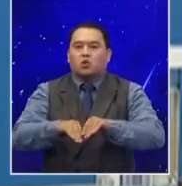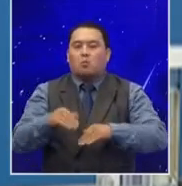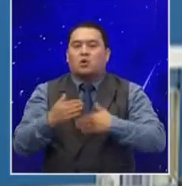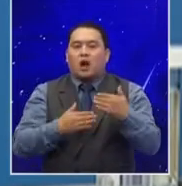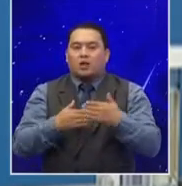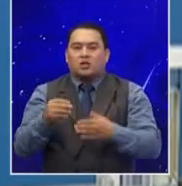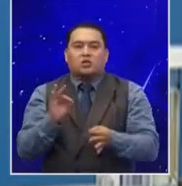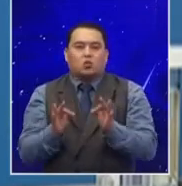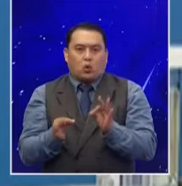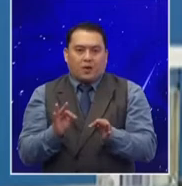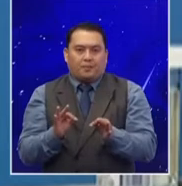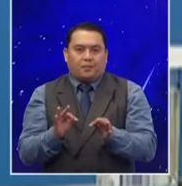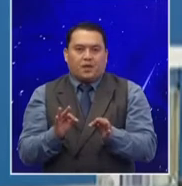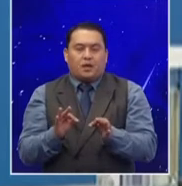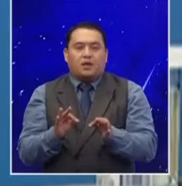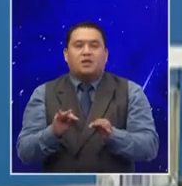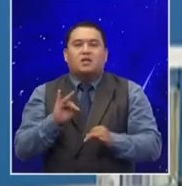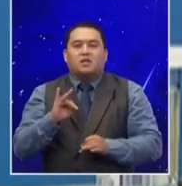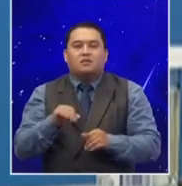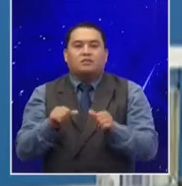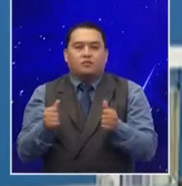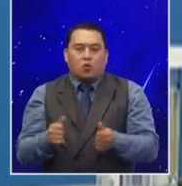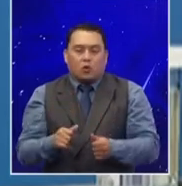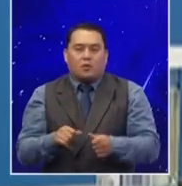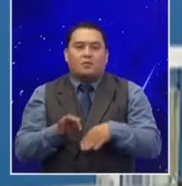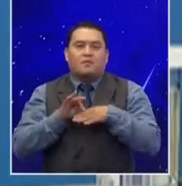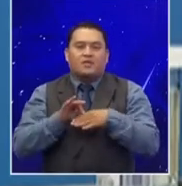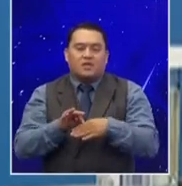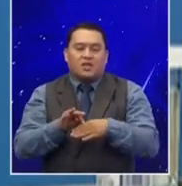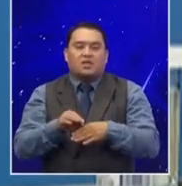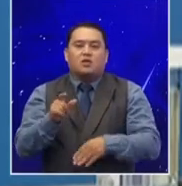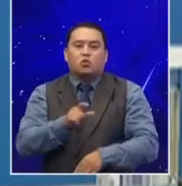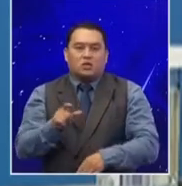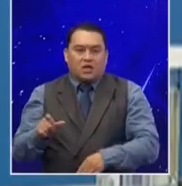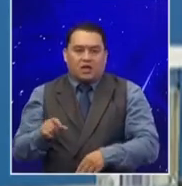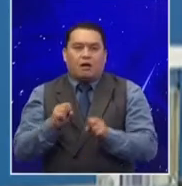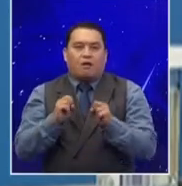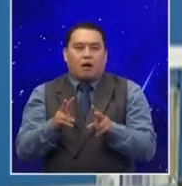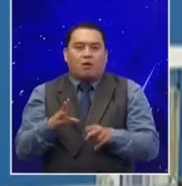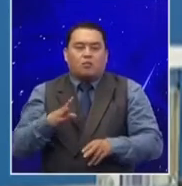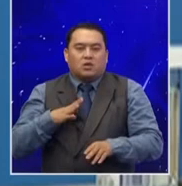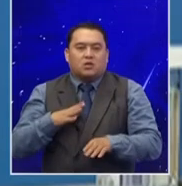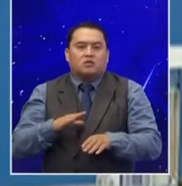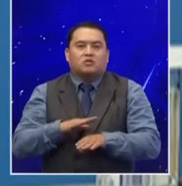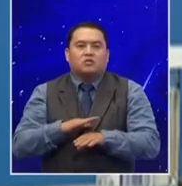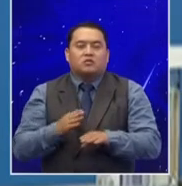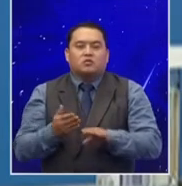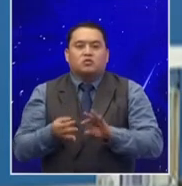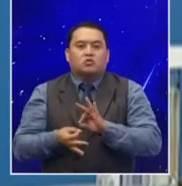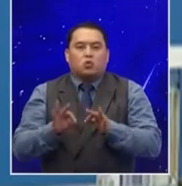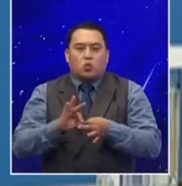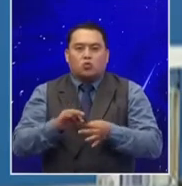и нормы, а также модели поведения людей. Становится очевидным, что в таких кризисных условиях